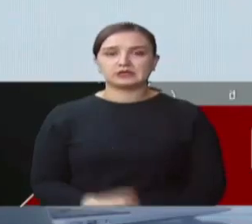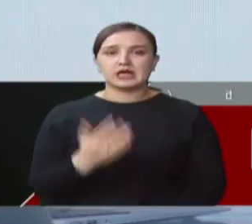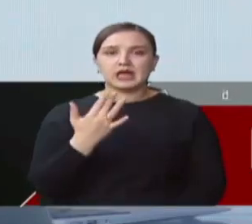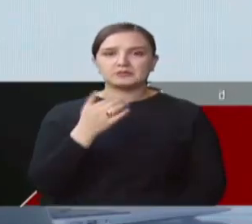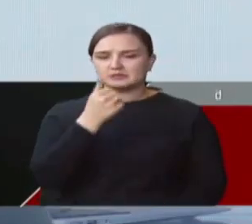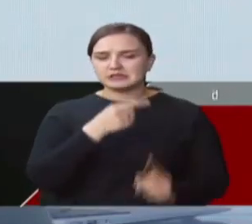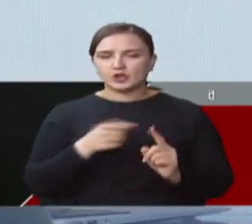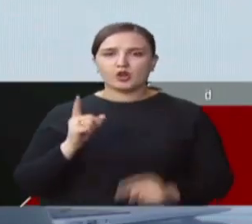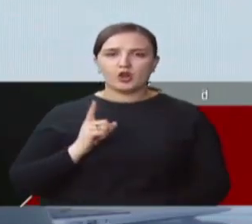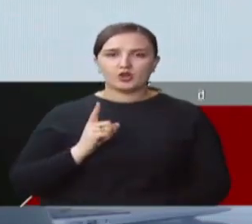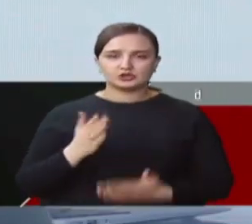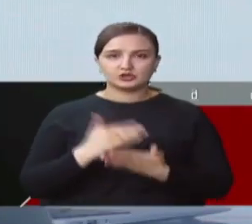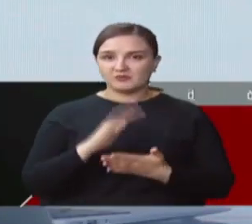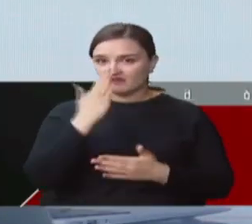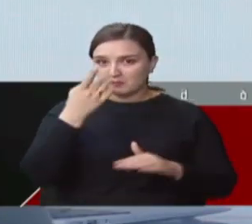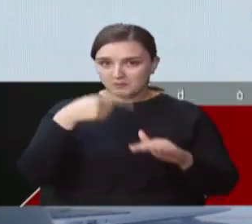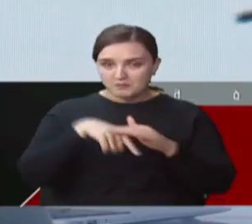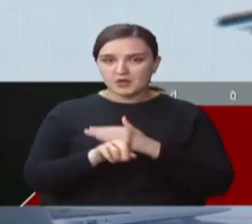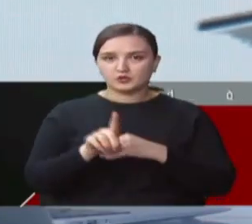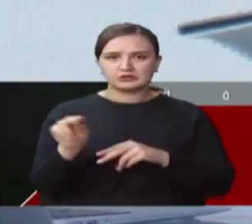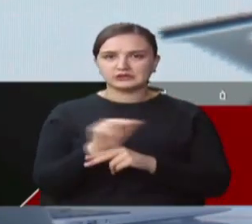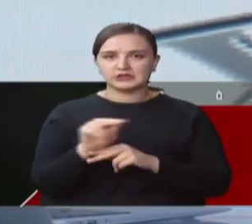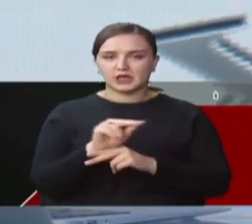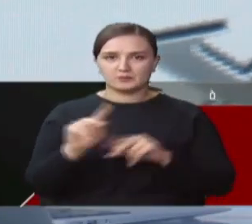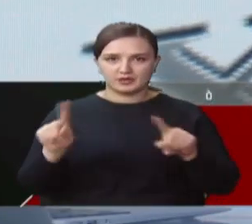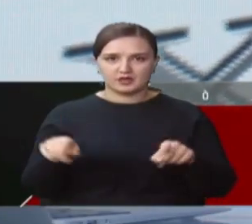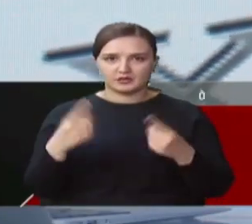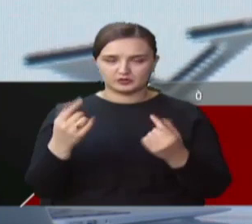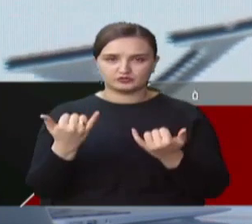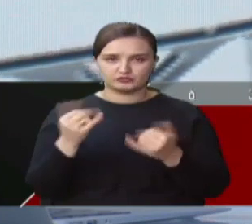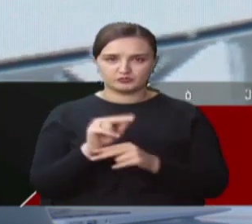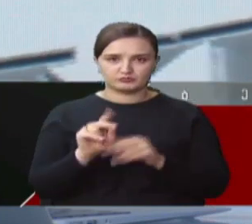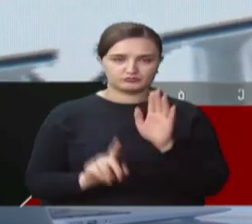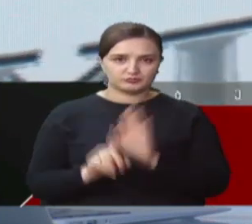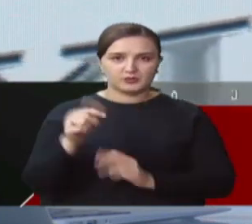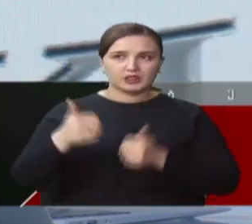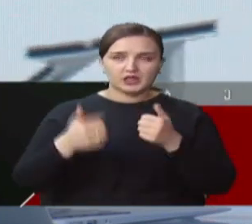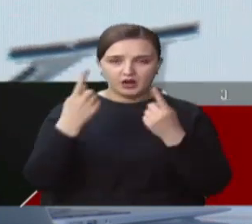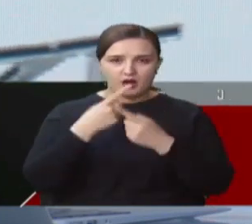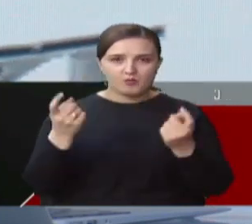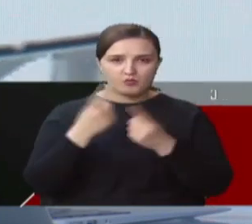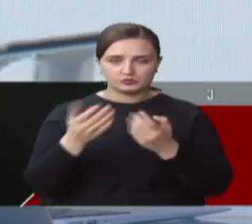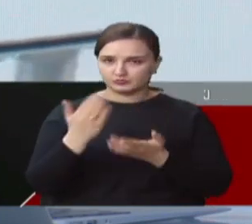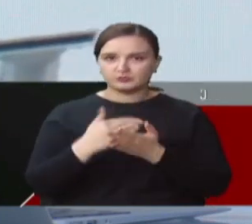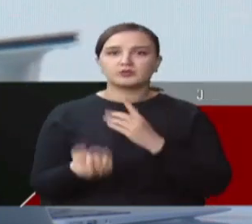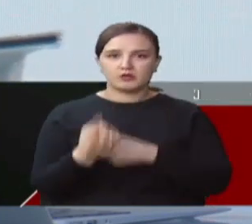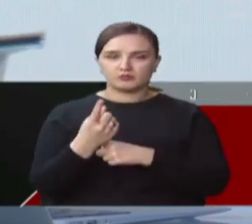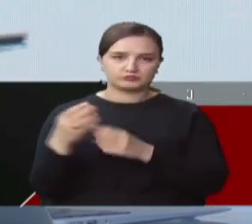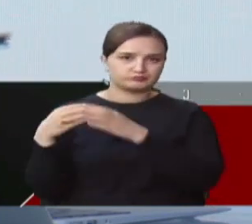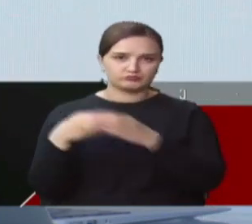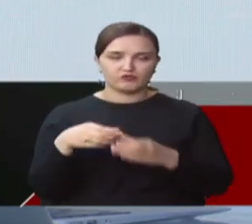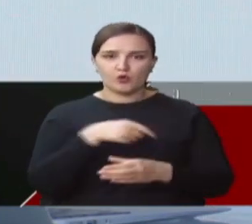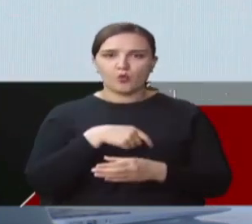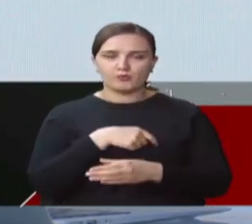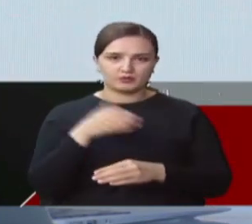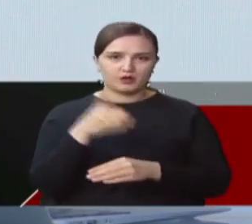Randenime țlianie lodini șemdec, varketelis metro sadgurși sa reabilitatio samușaubi, zbebare artitenderis camuțhadebi șemdec, gamuțda compania romalit sa